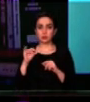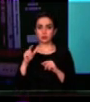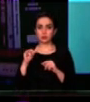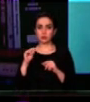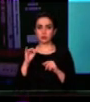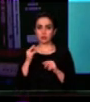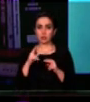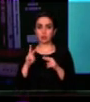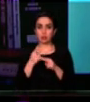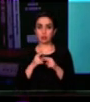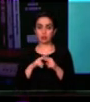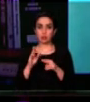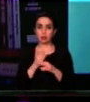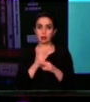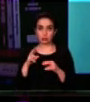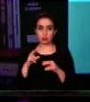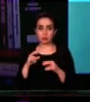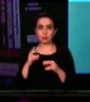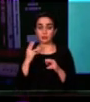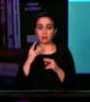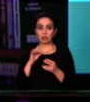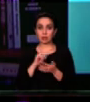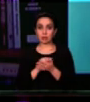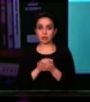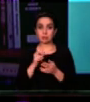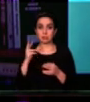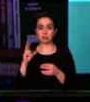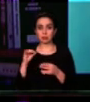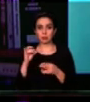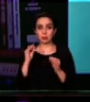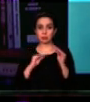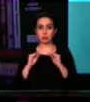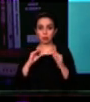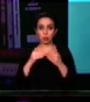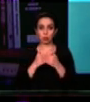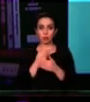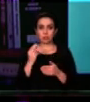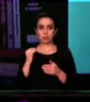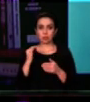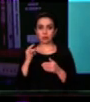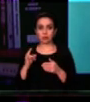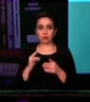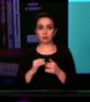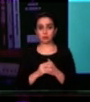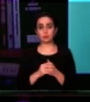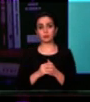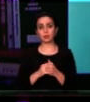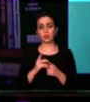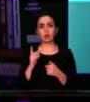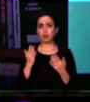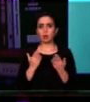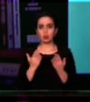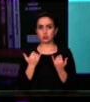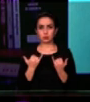— это раздел науки криптологии, и занимается криптография созданием новых шифров. Итак, какие же у